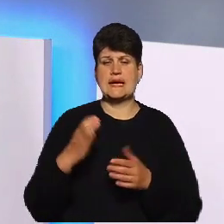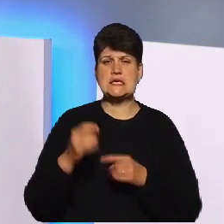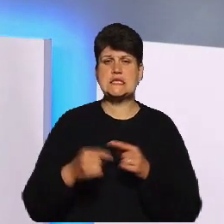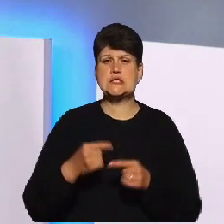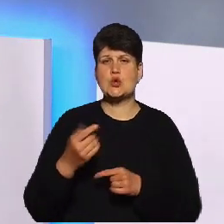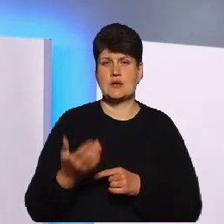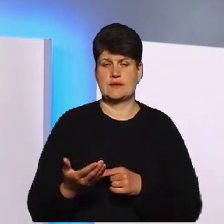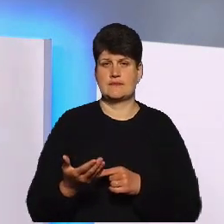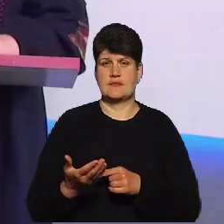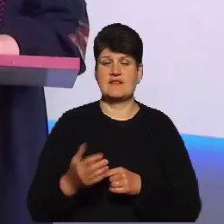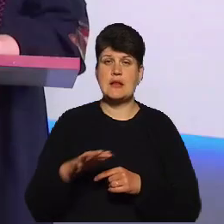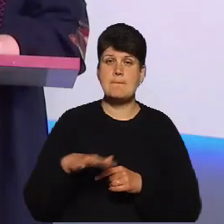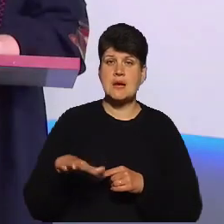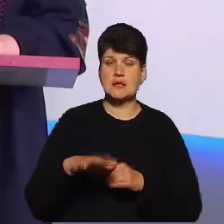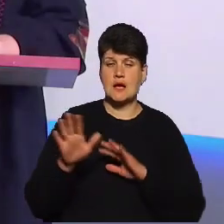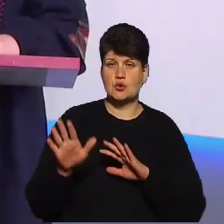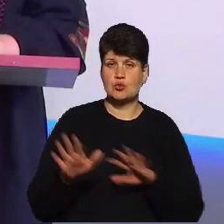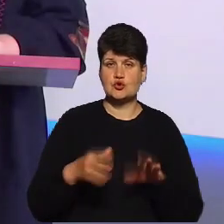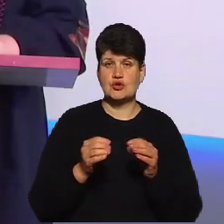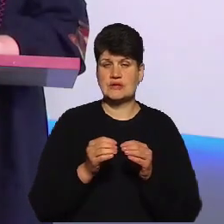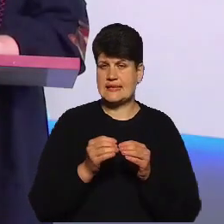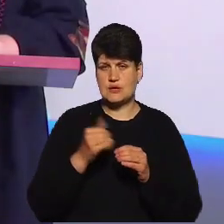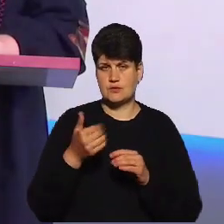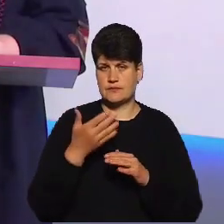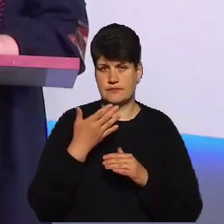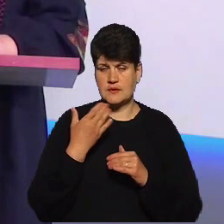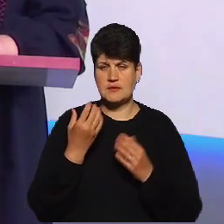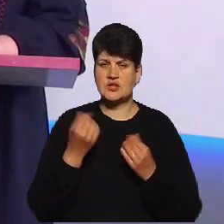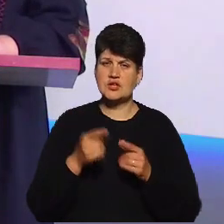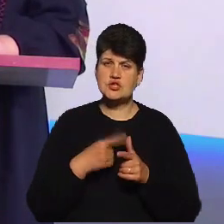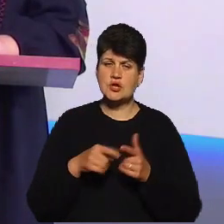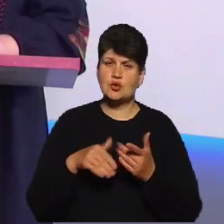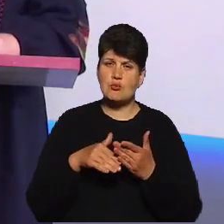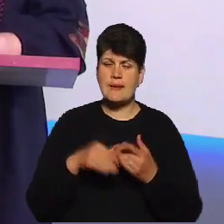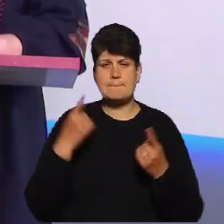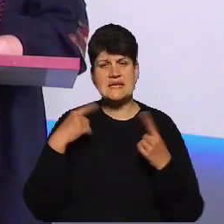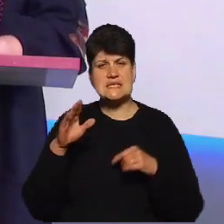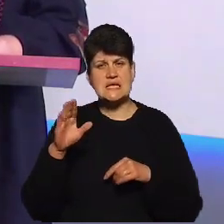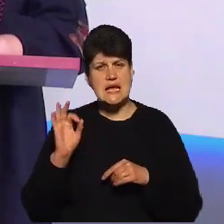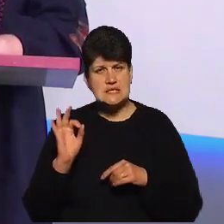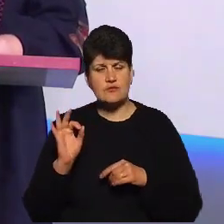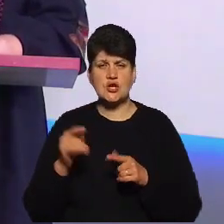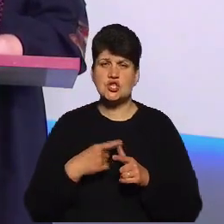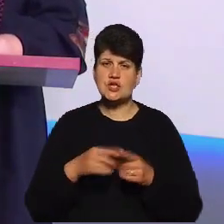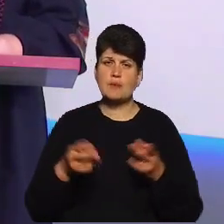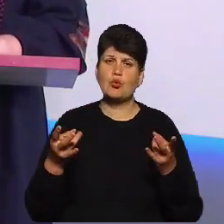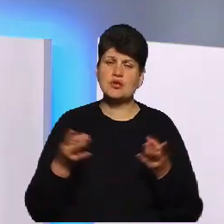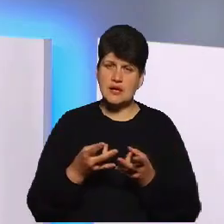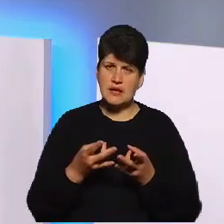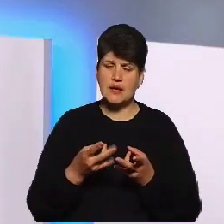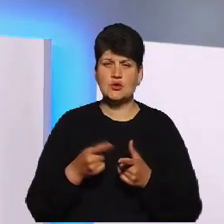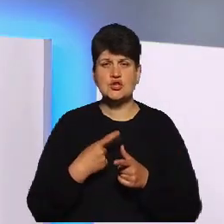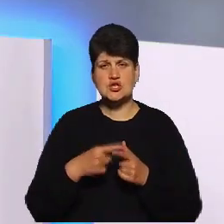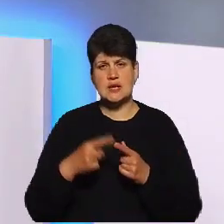Майдану пройшло, ще навіть 10 років не пройшло. Чи допомагає мистецтво і чи потрібно, чи взагалі мистецтво може допомагати, щоб